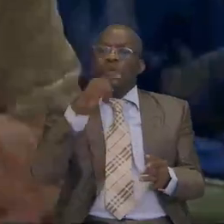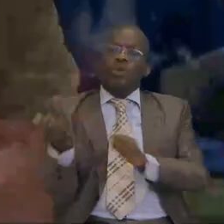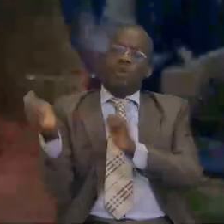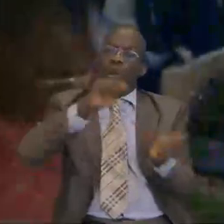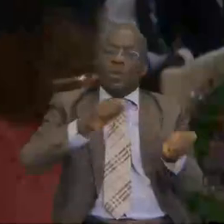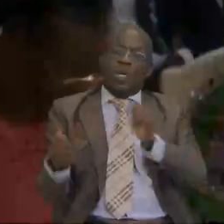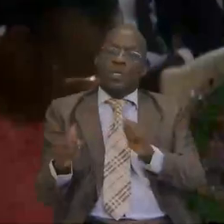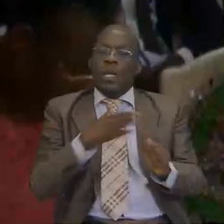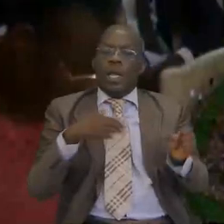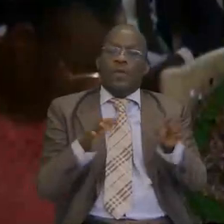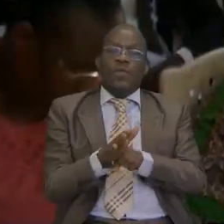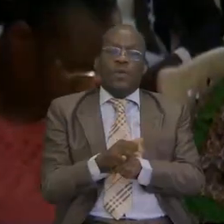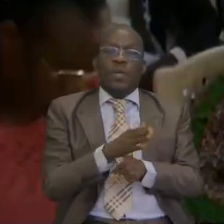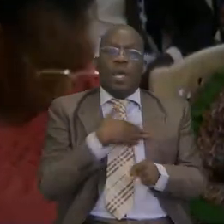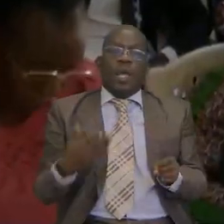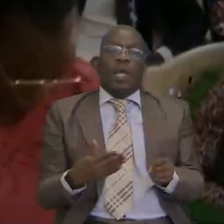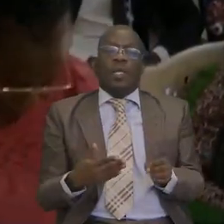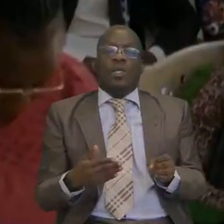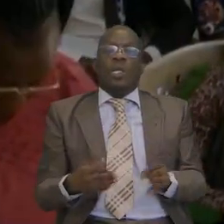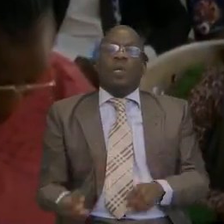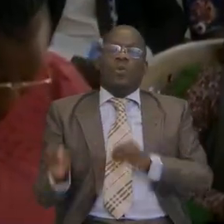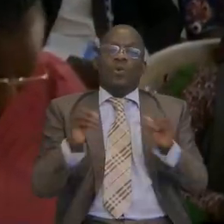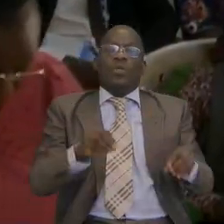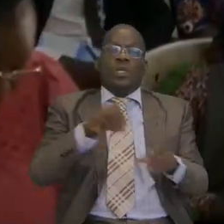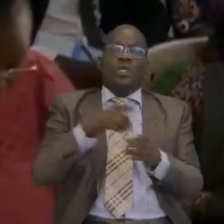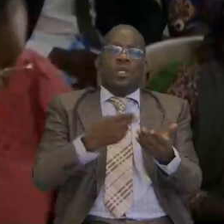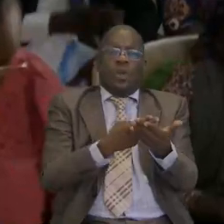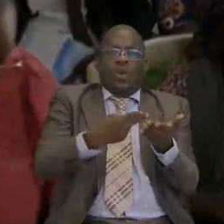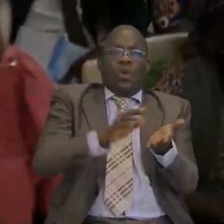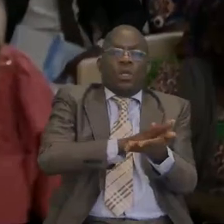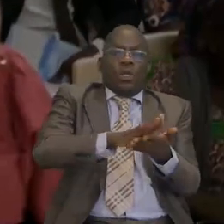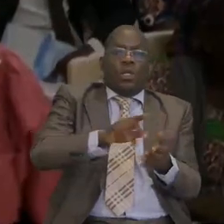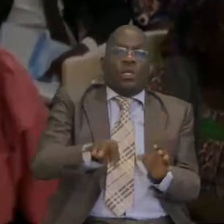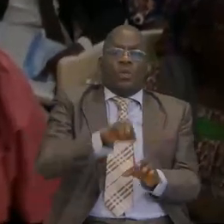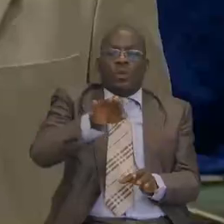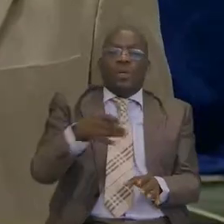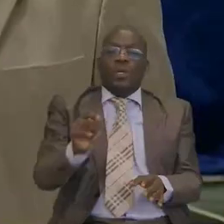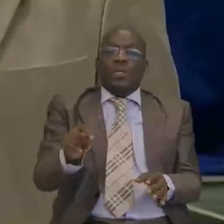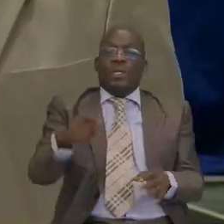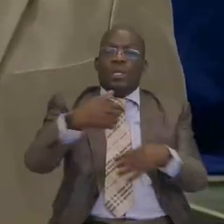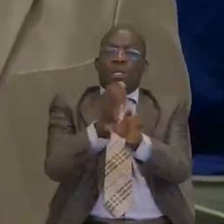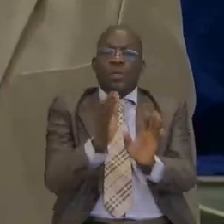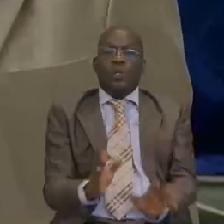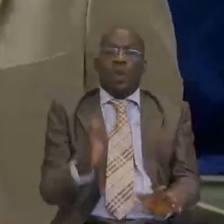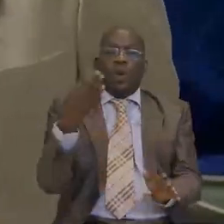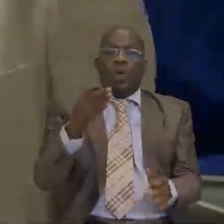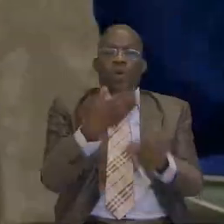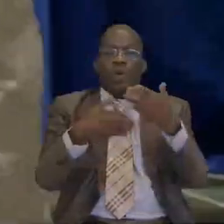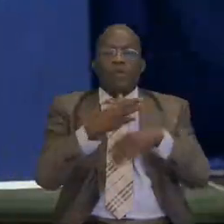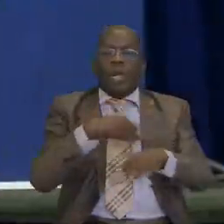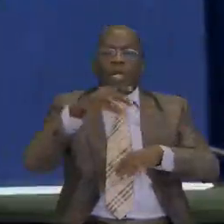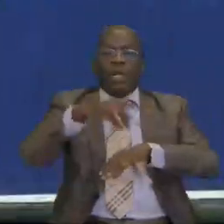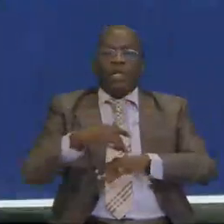et remplit et sature du Saint-Esprit. Le Dieu, le Créateur des cieux et de